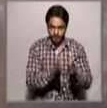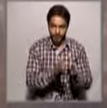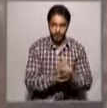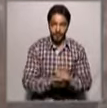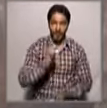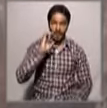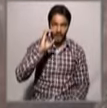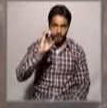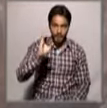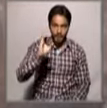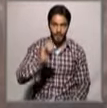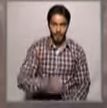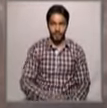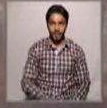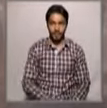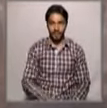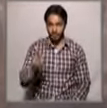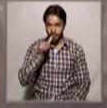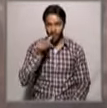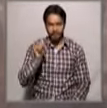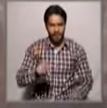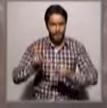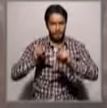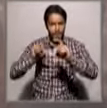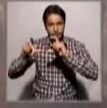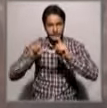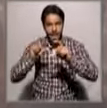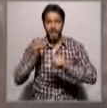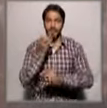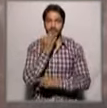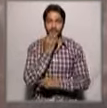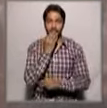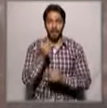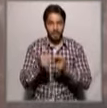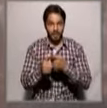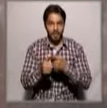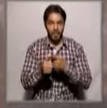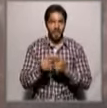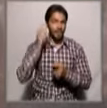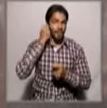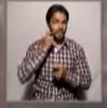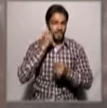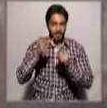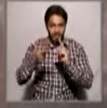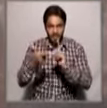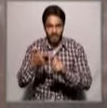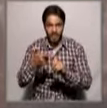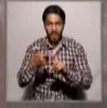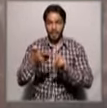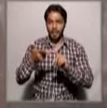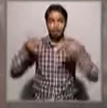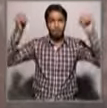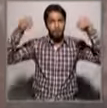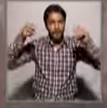الإسلامي وبنك بركة وما إلى ذلك، يعني هي محاولة جادة للوصول